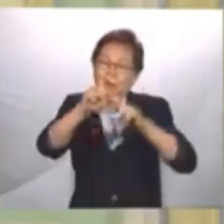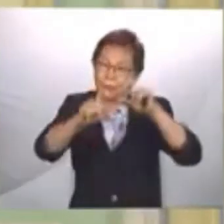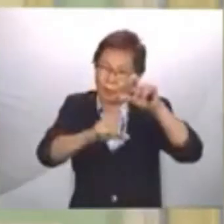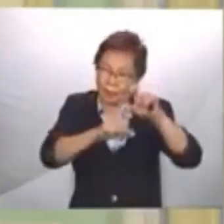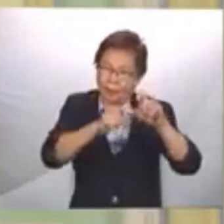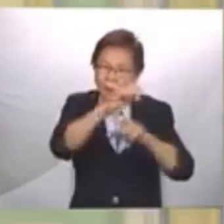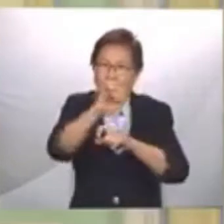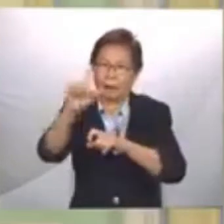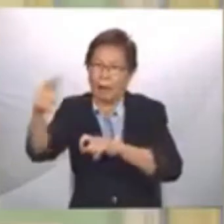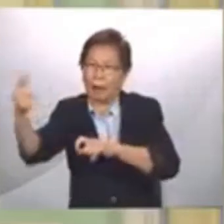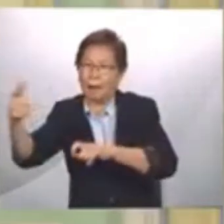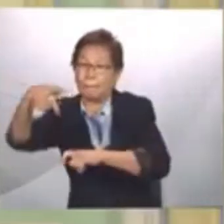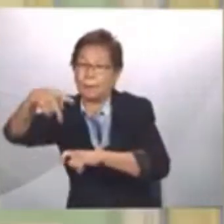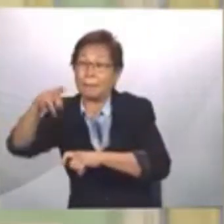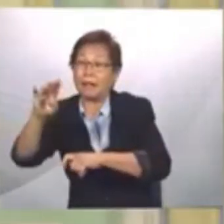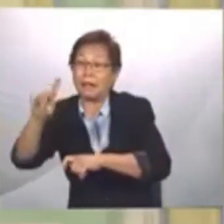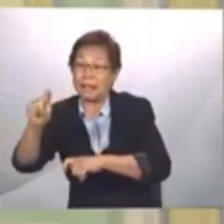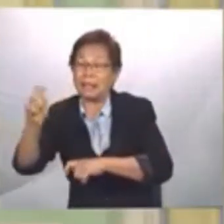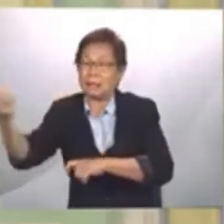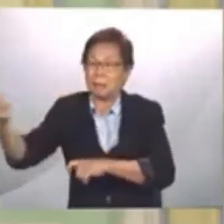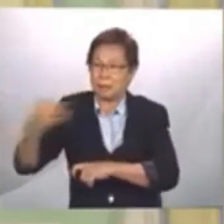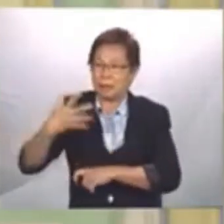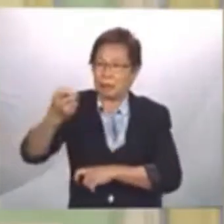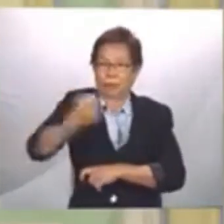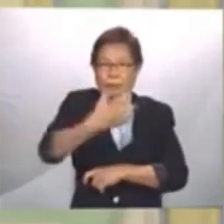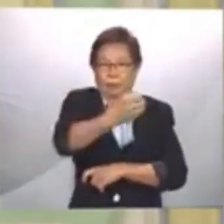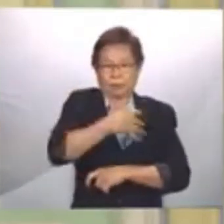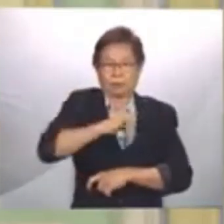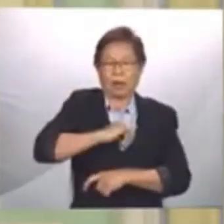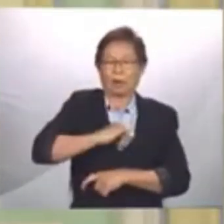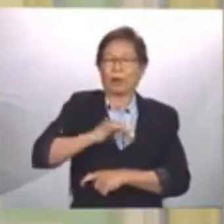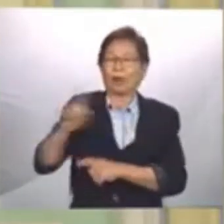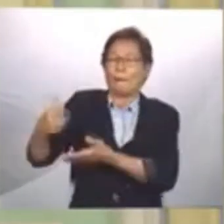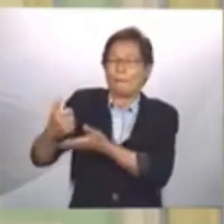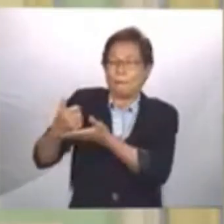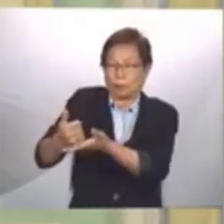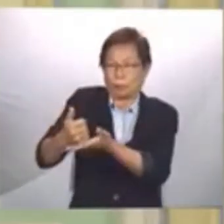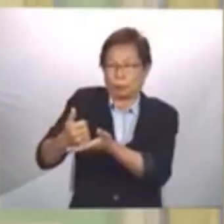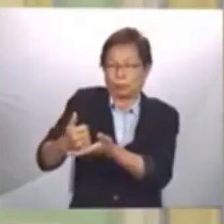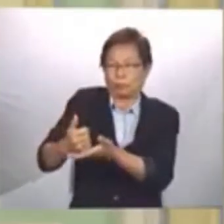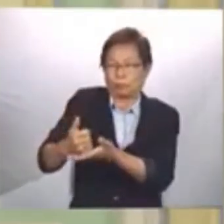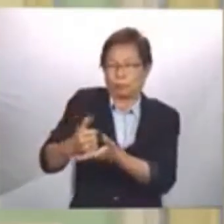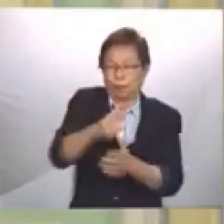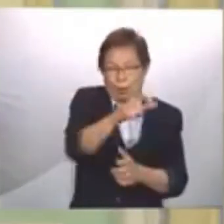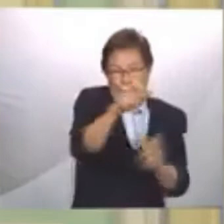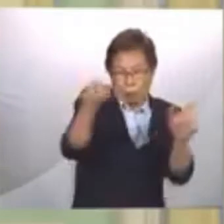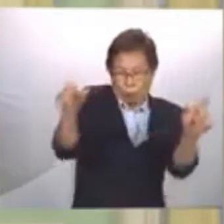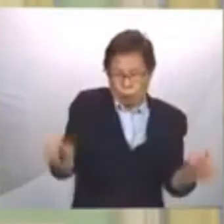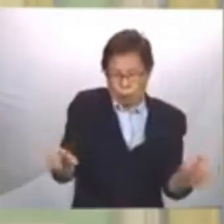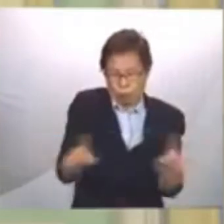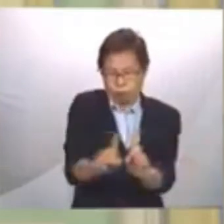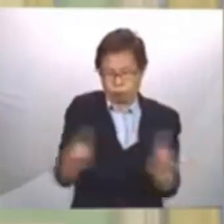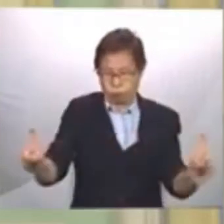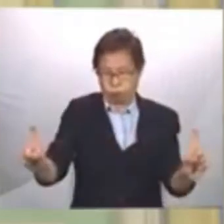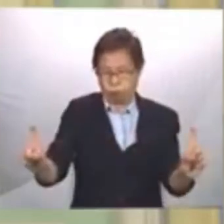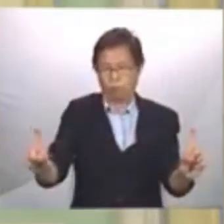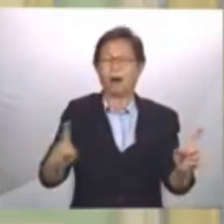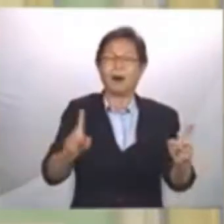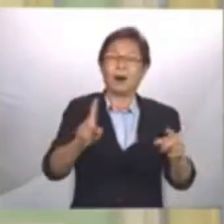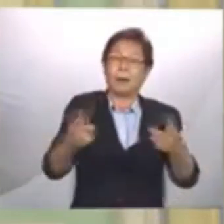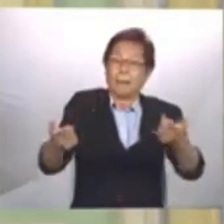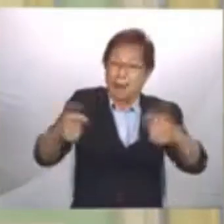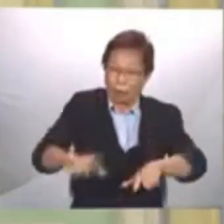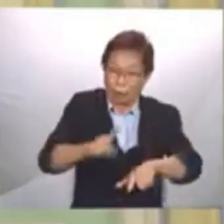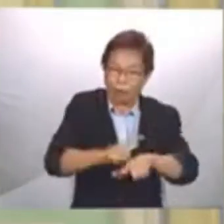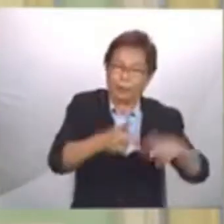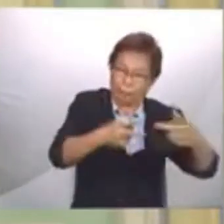sebagainya, mereka juga membantu untuk memastikan penjarakan sosial berlaku di pasar-pasar basah,